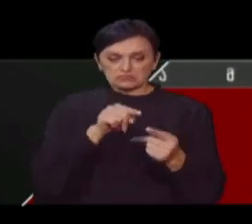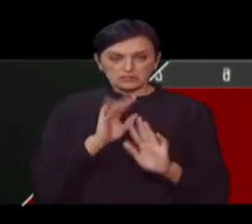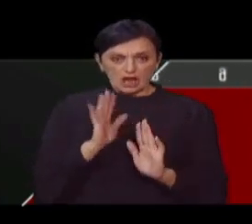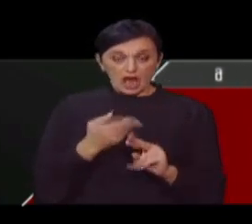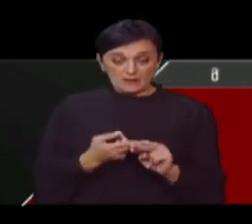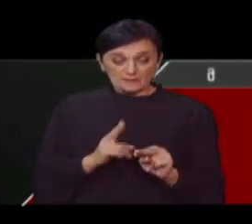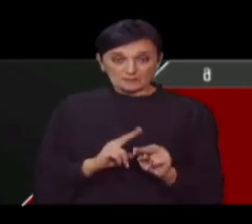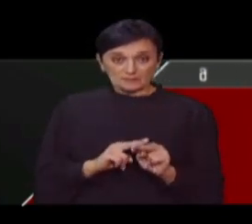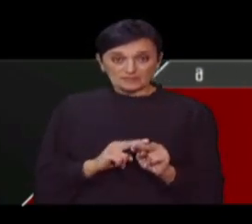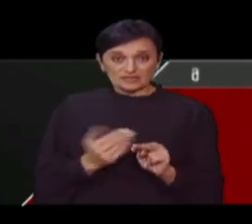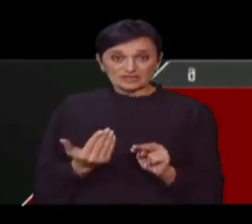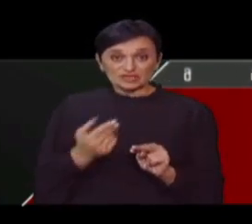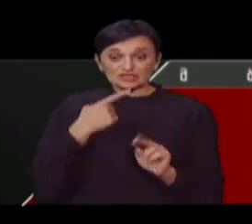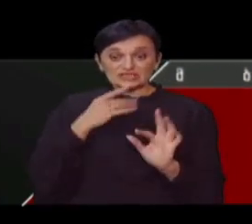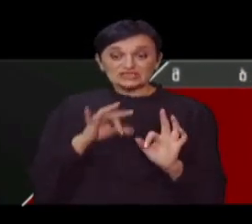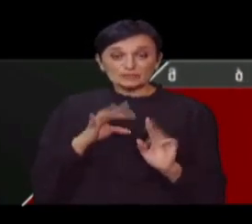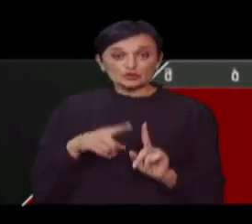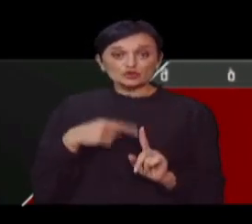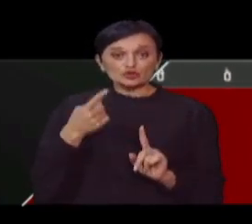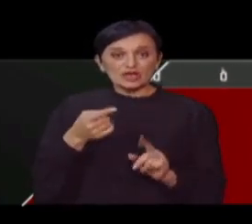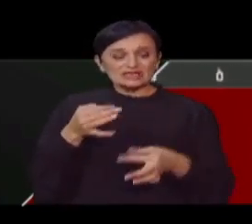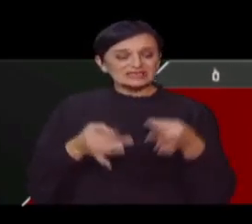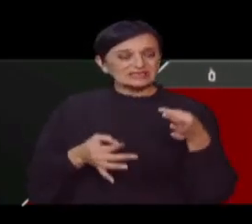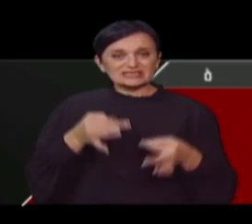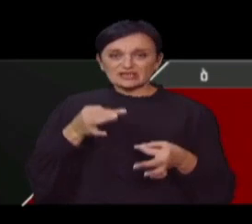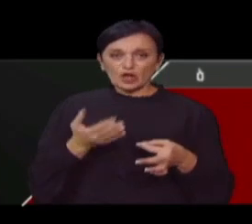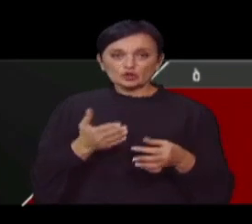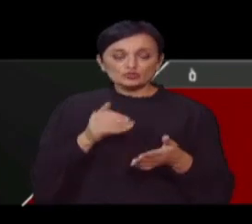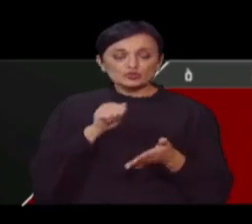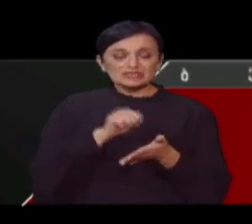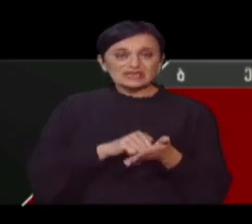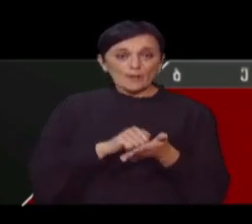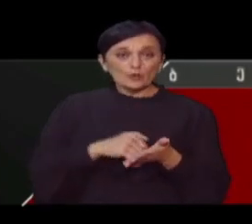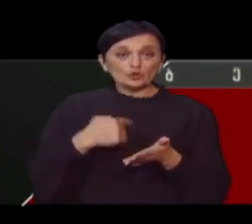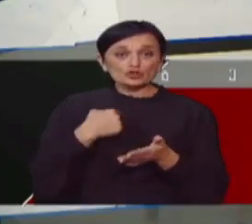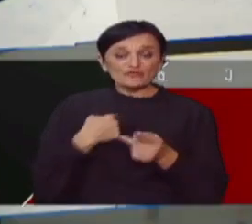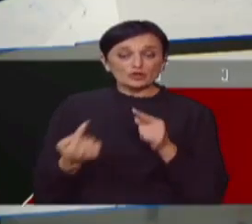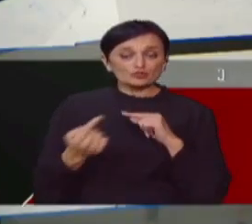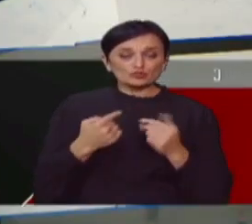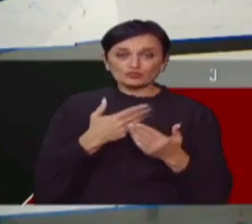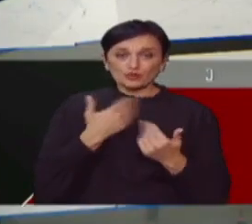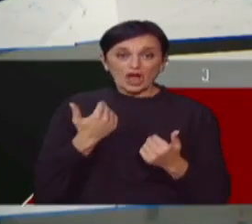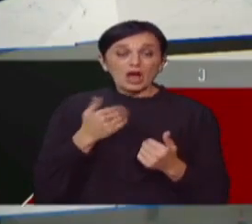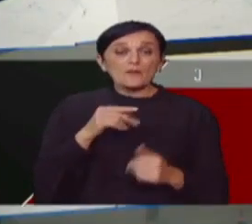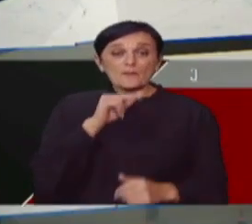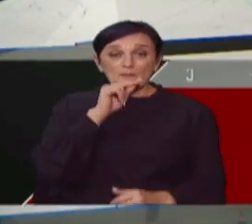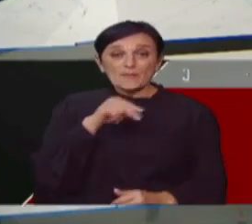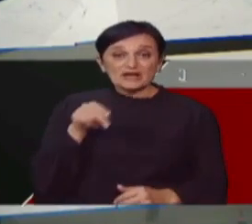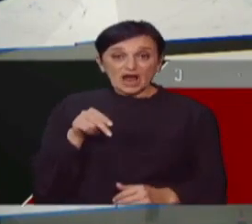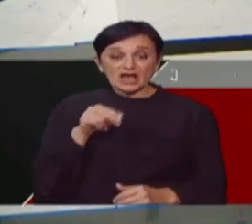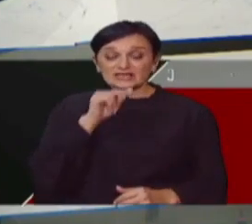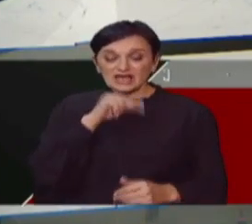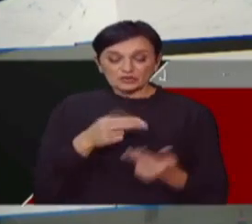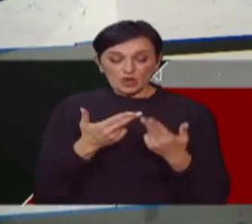Amis, tkmis shemdeg, sasamartlos aranairi saputzveli chveni atsilebis ar gaachda. Braldebulebi, romlebmats